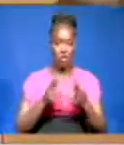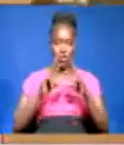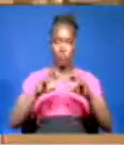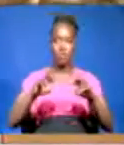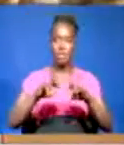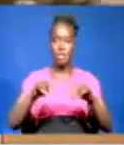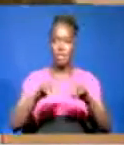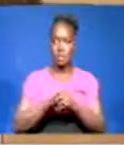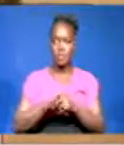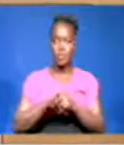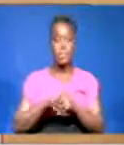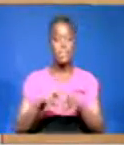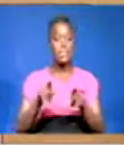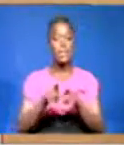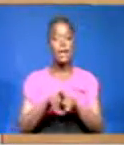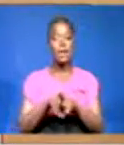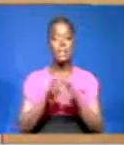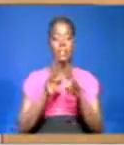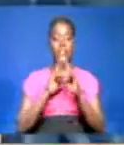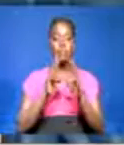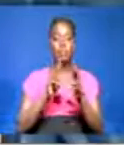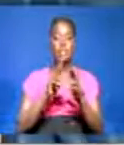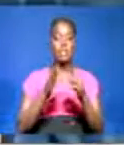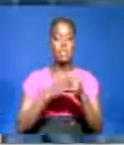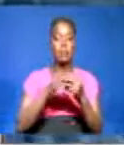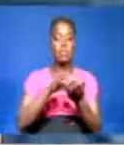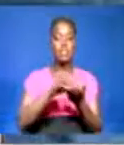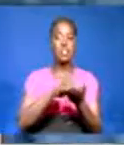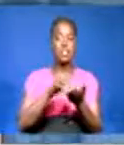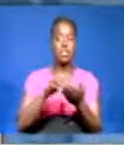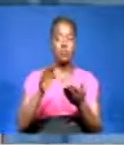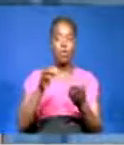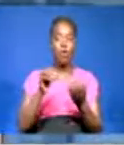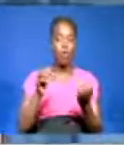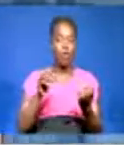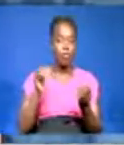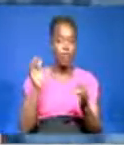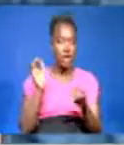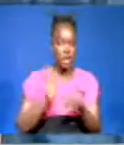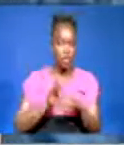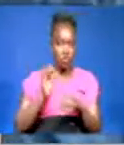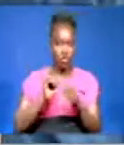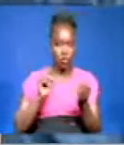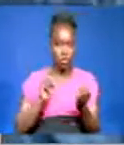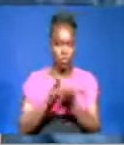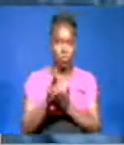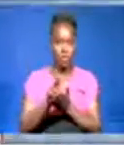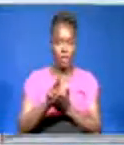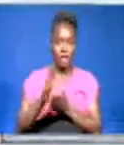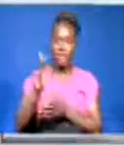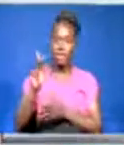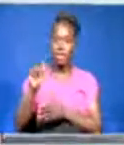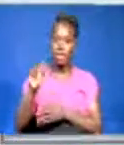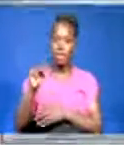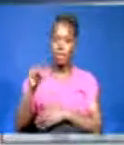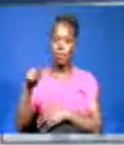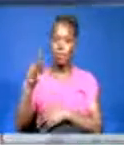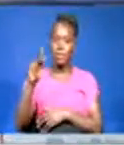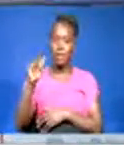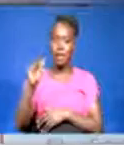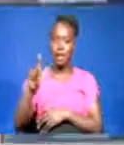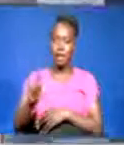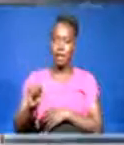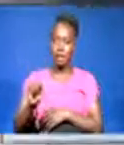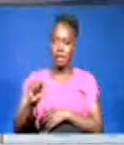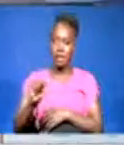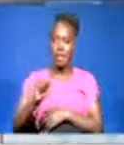Haya yanajiri huku kukiripotiwa visa tisa zaidi vya maambukizi ya Ebola katika jiji kuu Kampala. Serikali ya Kenya